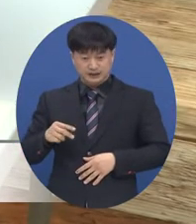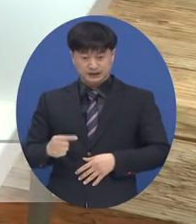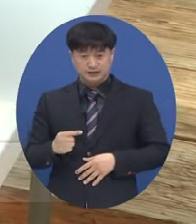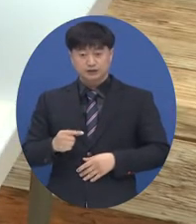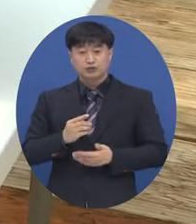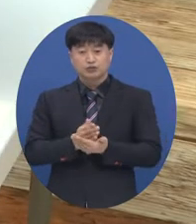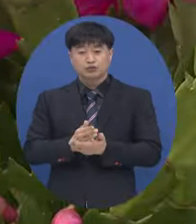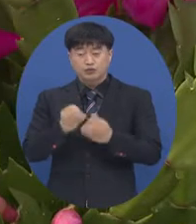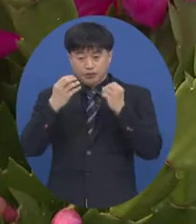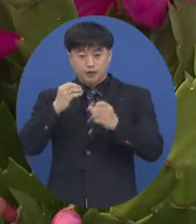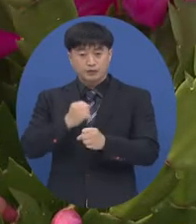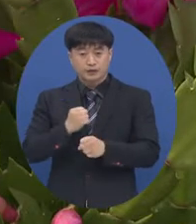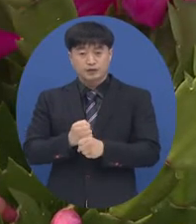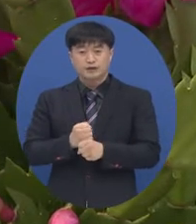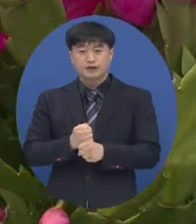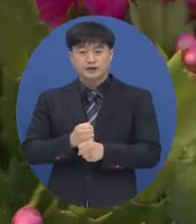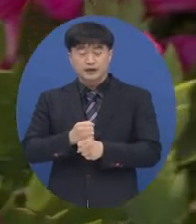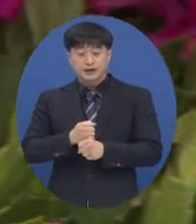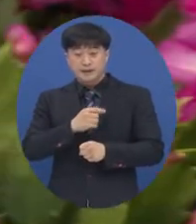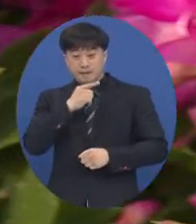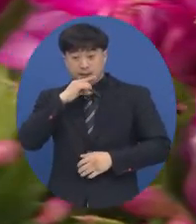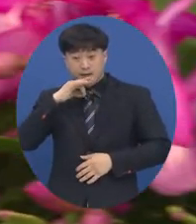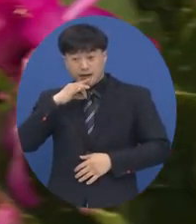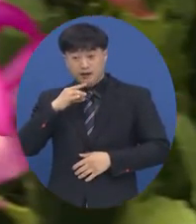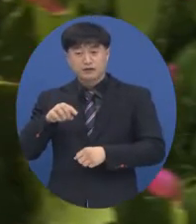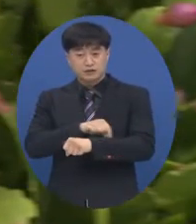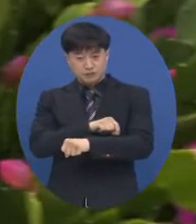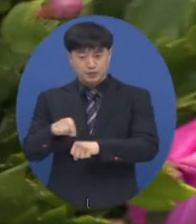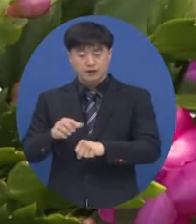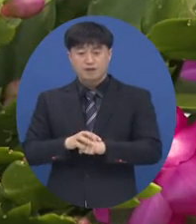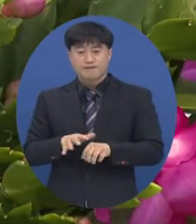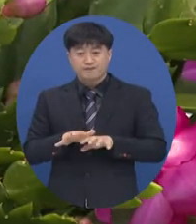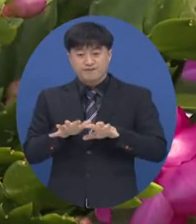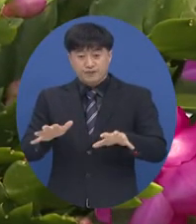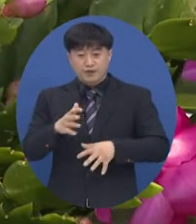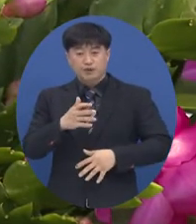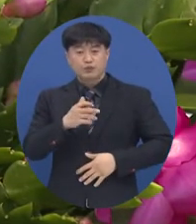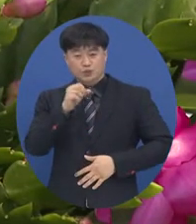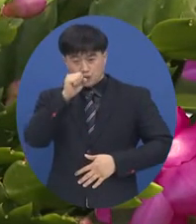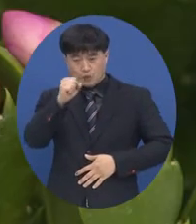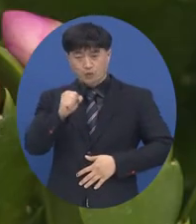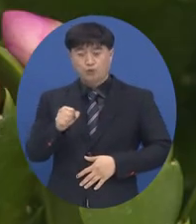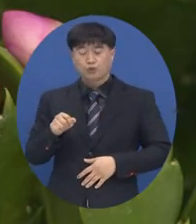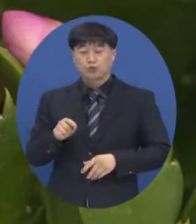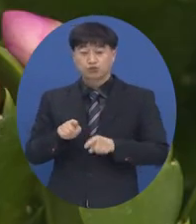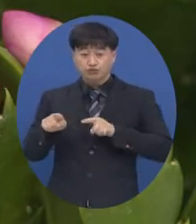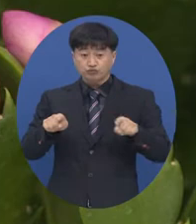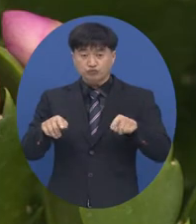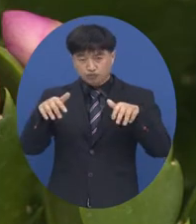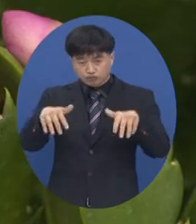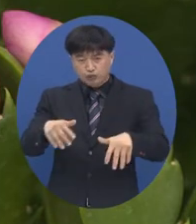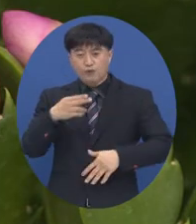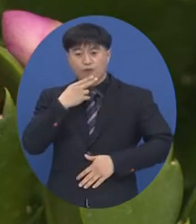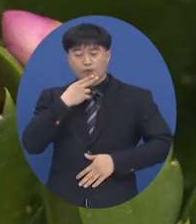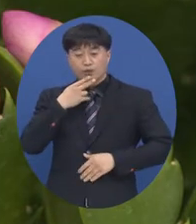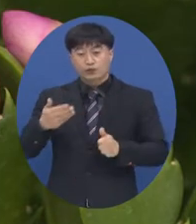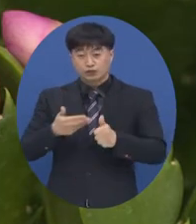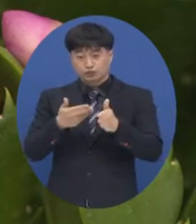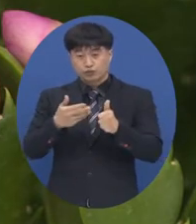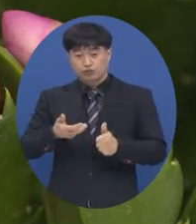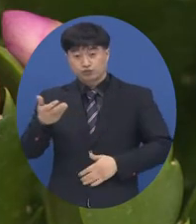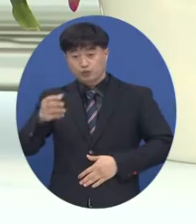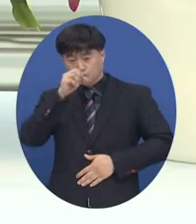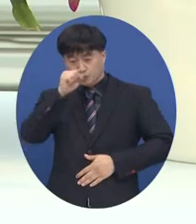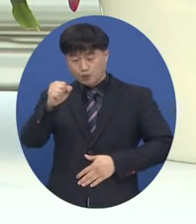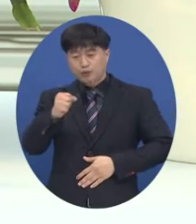닮은 침 분홍색의 파괴한 꽃이 특징 번식력이 좋고 줄기가 들어 치아나 재배 날 유통이 유리하기 때문에 농가